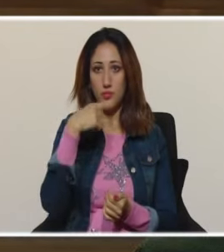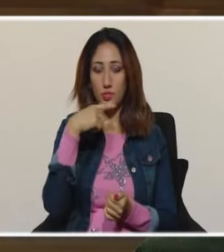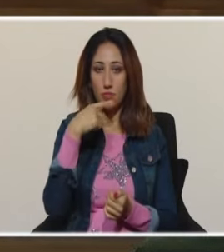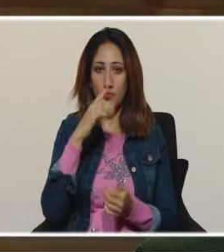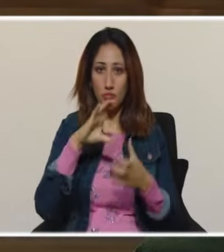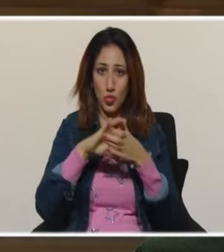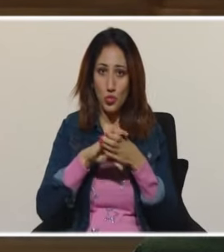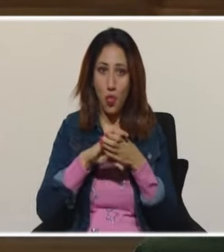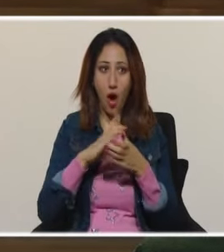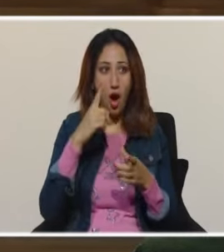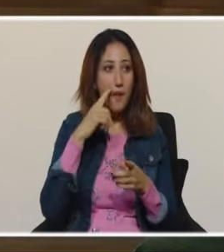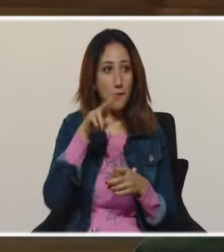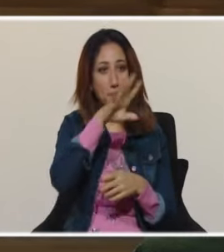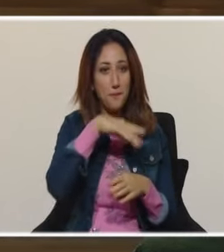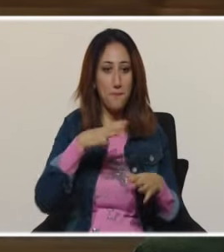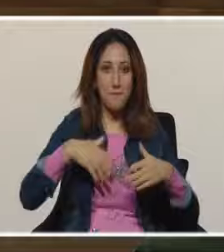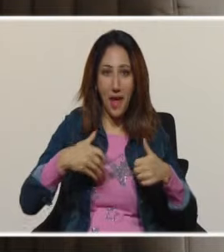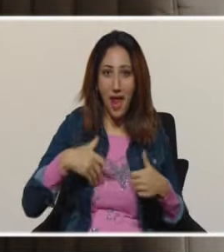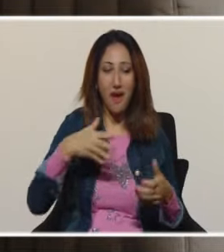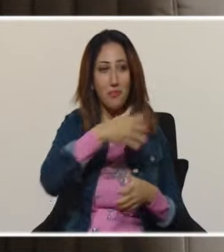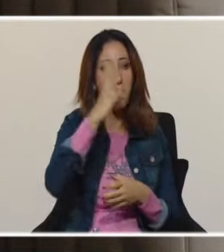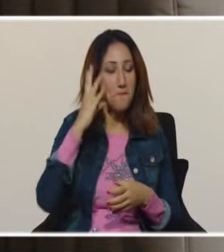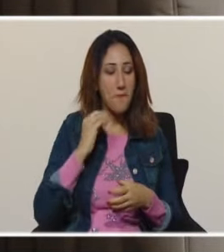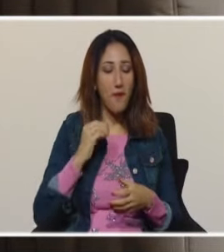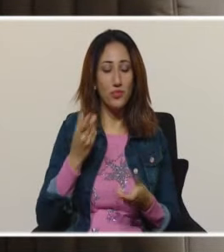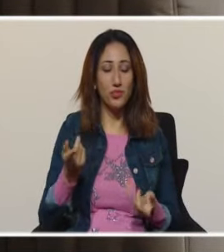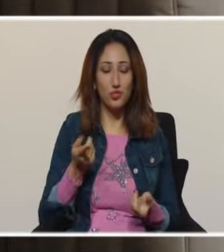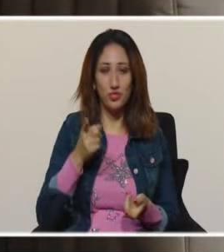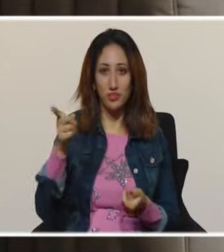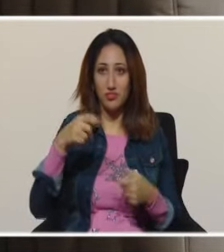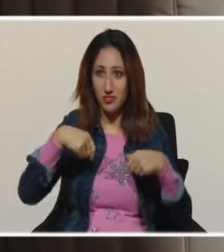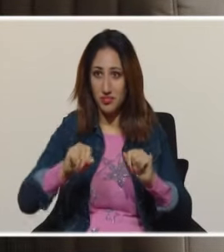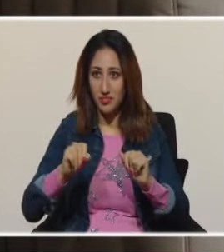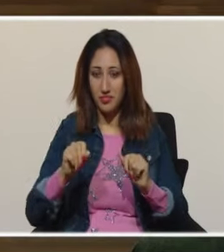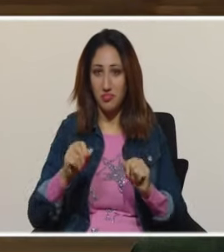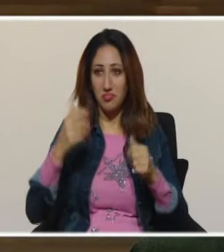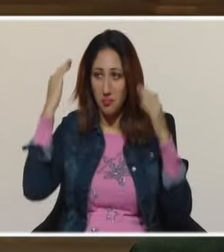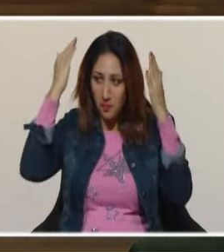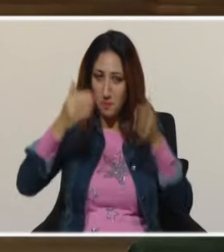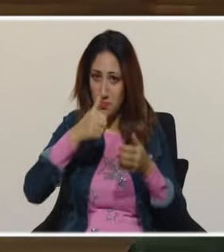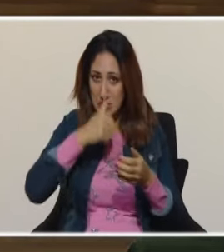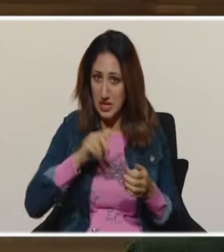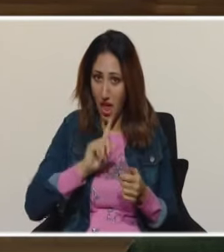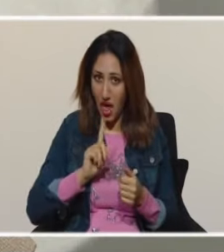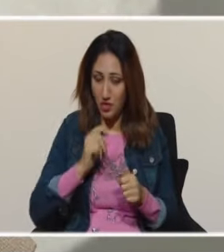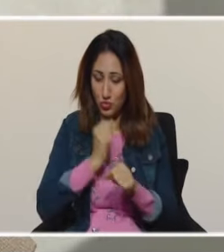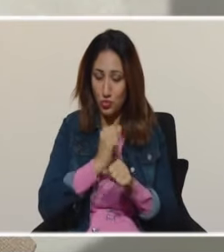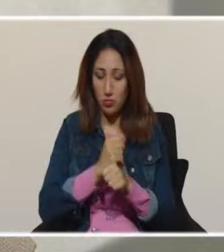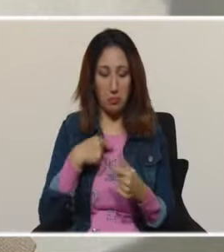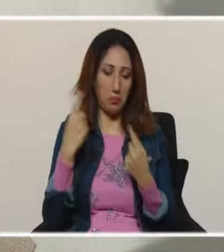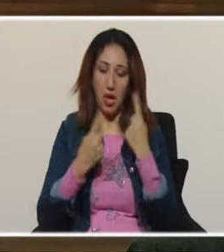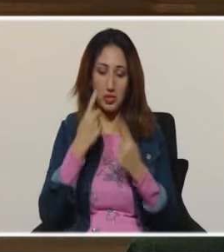اصحابك اللي في سنك قاعدين يلعبوا مثلا؟ بتعملي ايه؟ بتتضايقي؟ لا. امال؟ مش